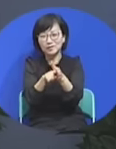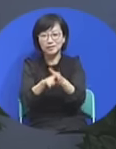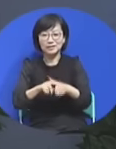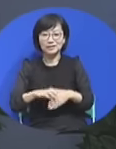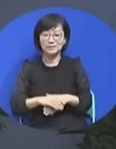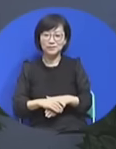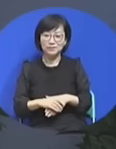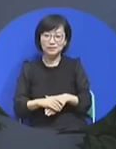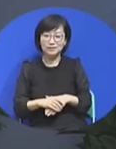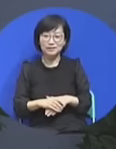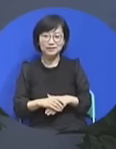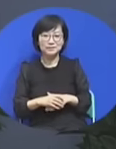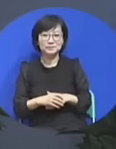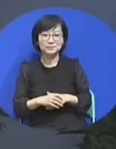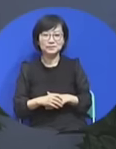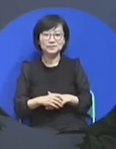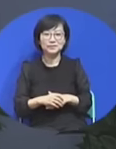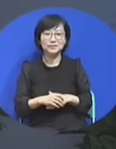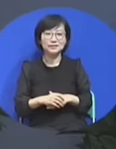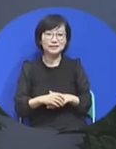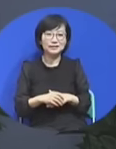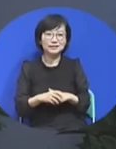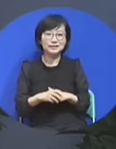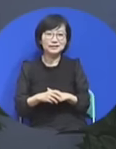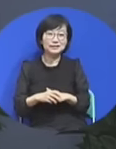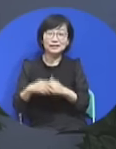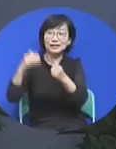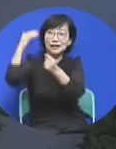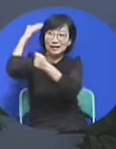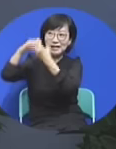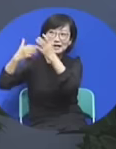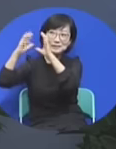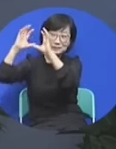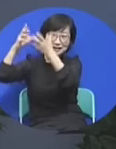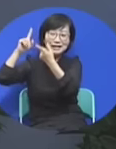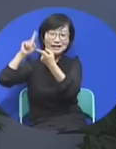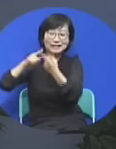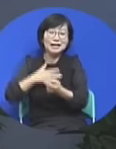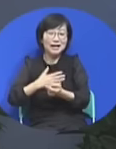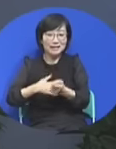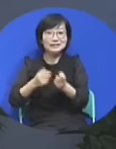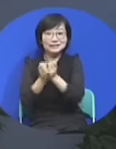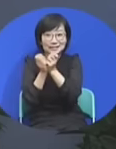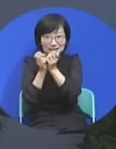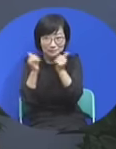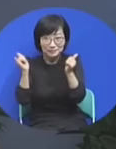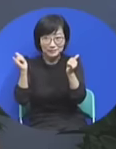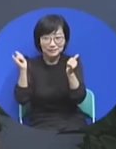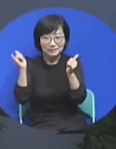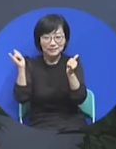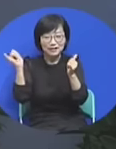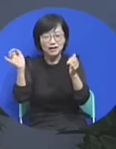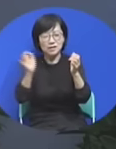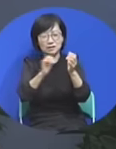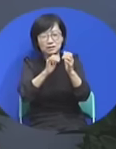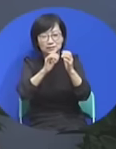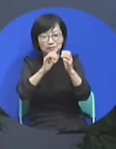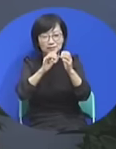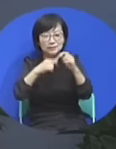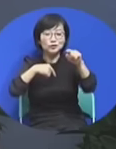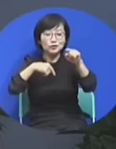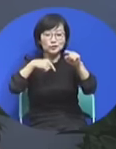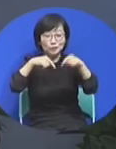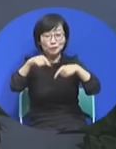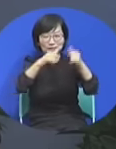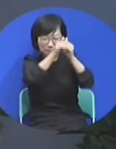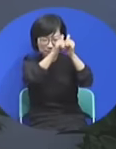사람이 이 하나님의 나라 하는 사람이에요. And those who have their eyes open to see this are the ones who can fulfill God's kingdom. 전 세계는 어떻게 보느냐?